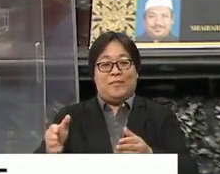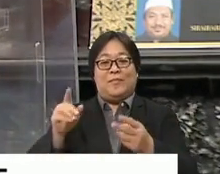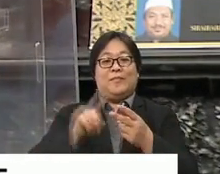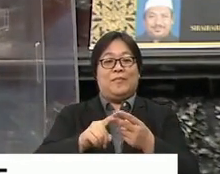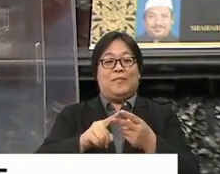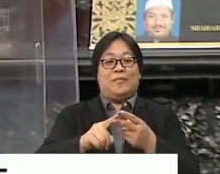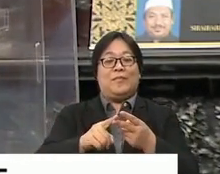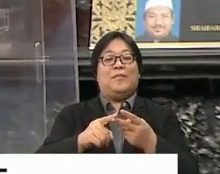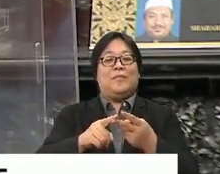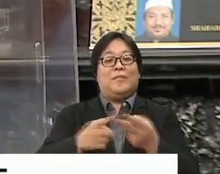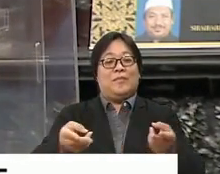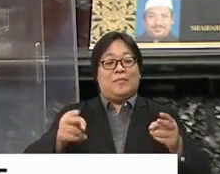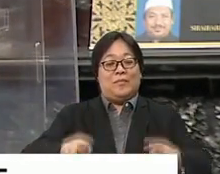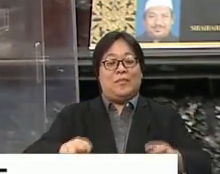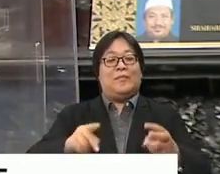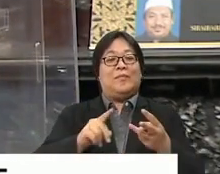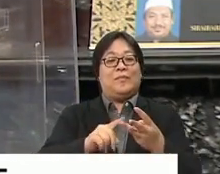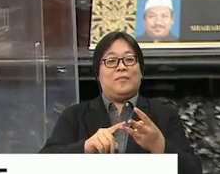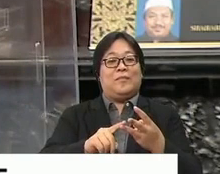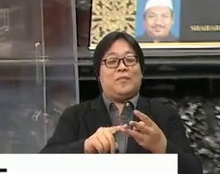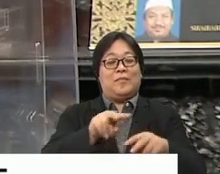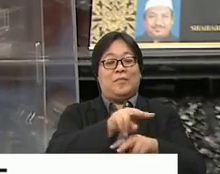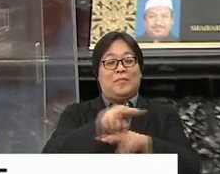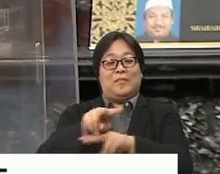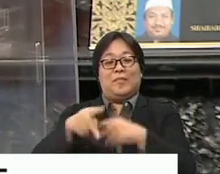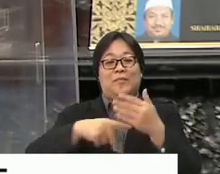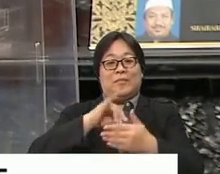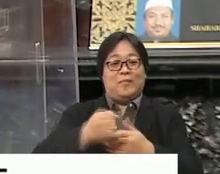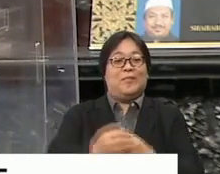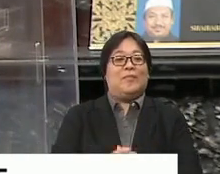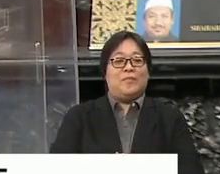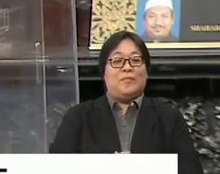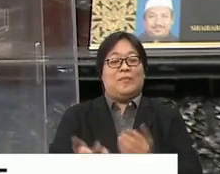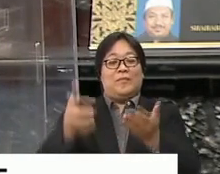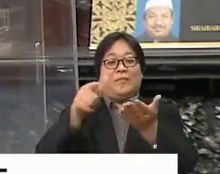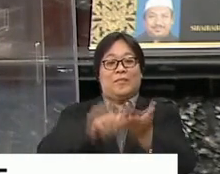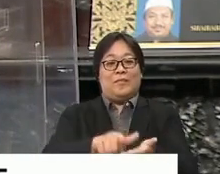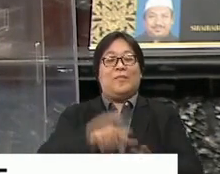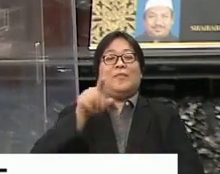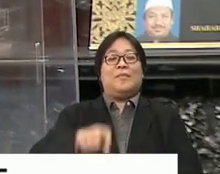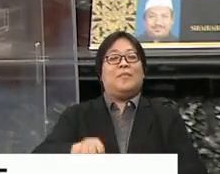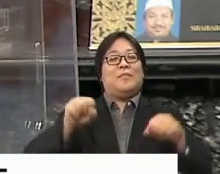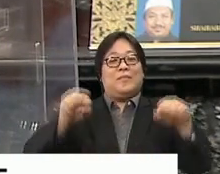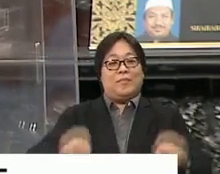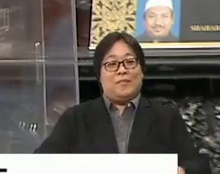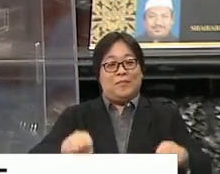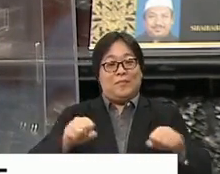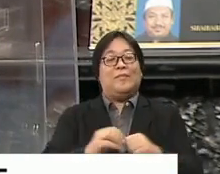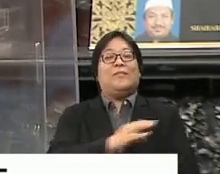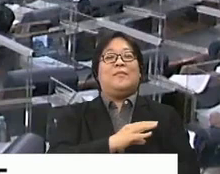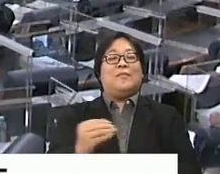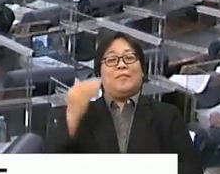pengurusan perolehan pengurusan kontrak pemantauan proyek serta pelaporan memerlukan keupayaan